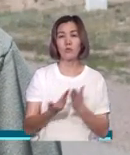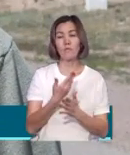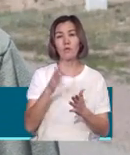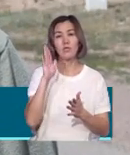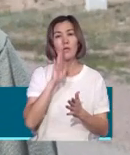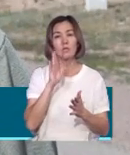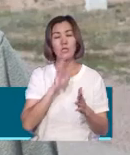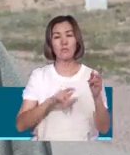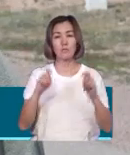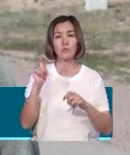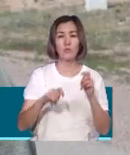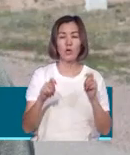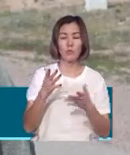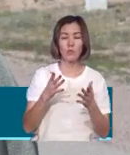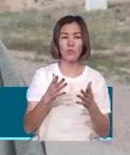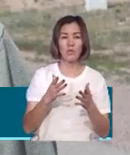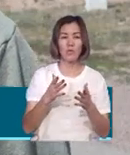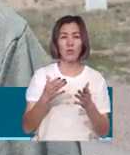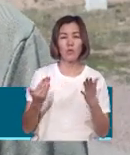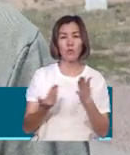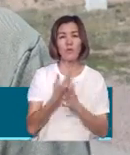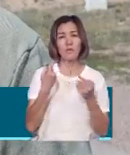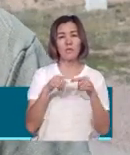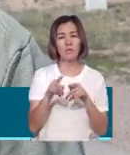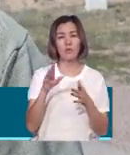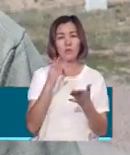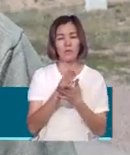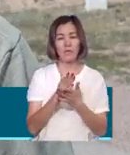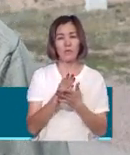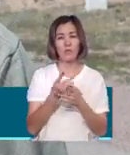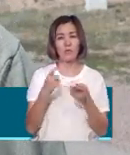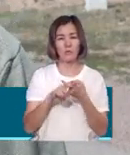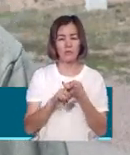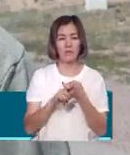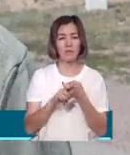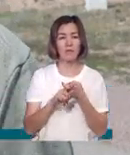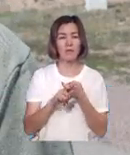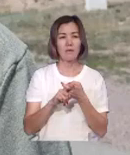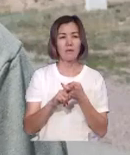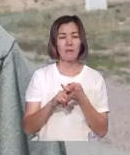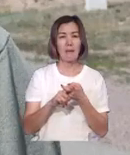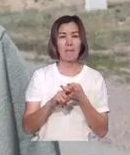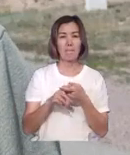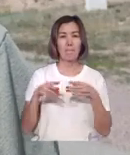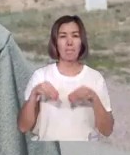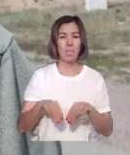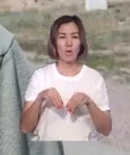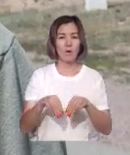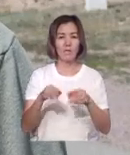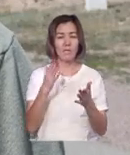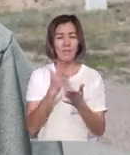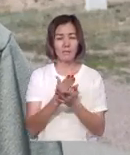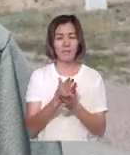суғарып отырмыз 500 гектар алқапты қант қызылшасын. Сонымен қатар бізде бау бақшалары бар, 600